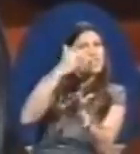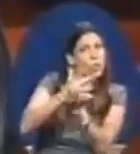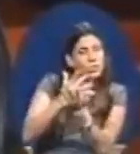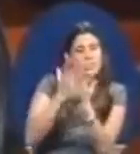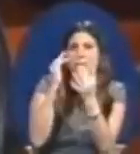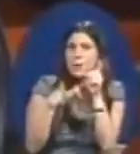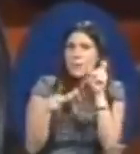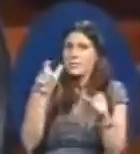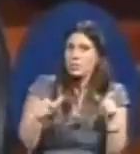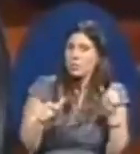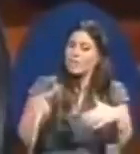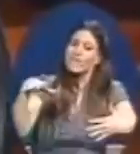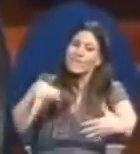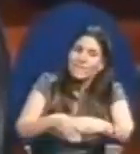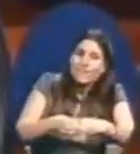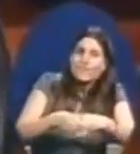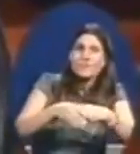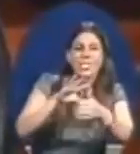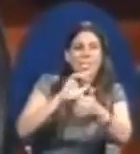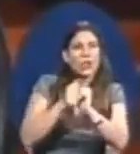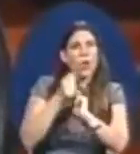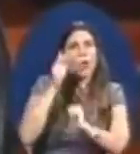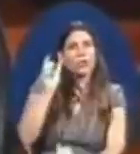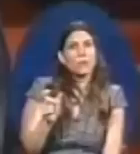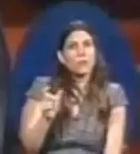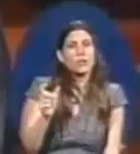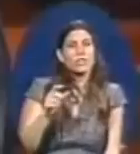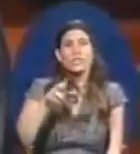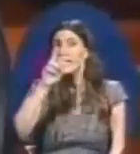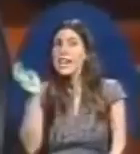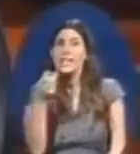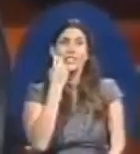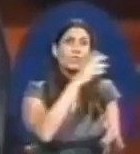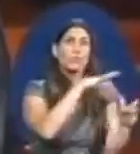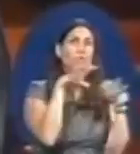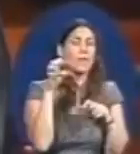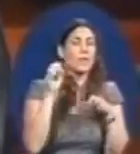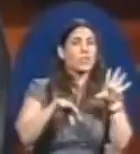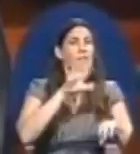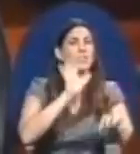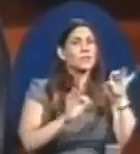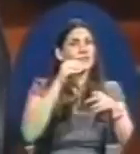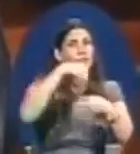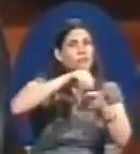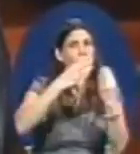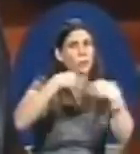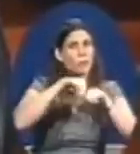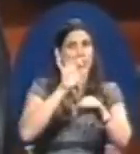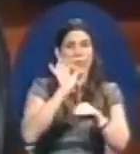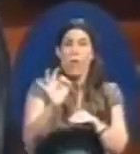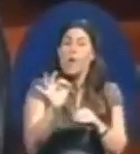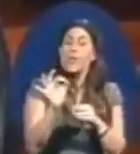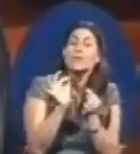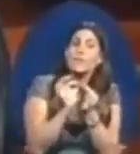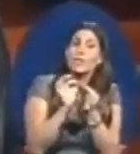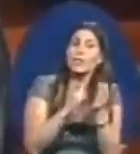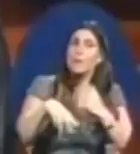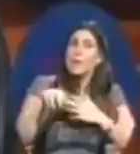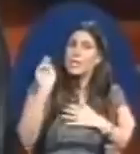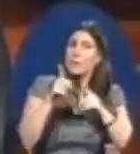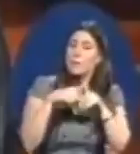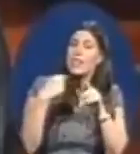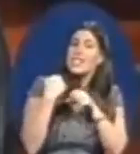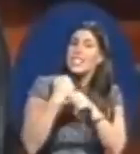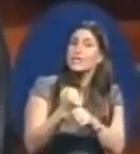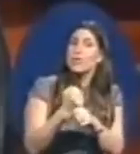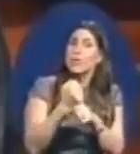בחדר סגור, יתקעו כף, או שמישהו יגייס 800 מצביעים מבני המשפחה שלו, פשוט מבטיחים ייצוג